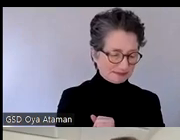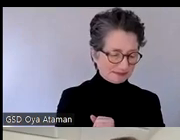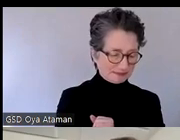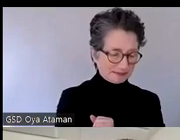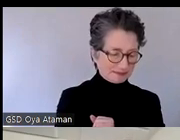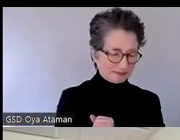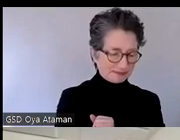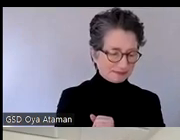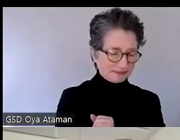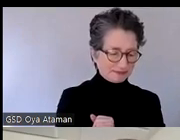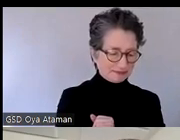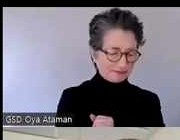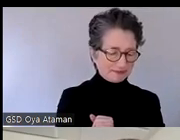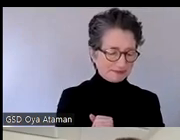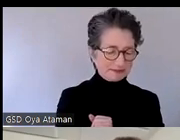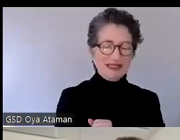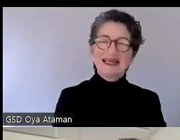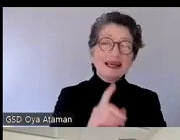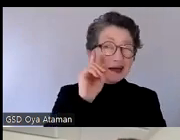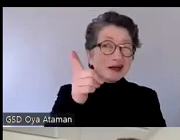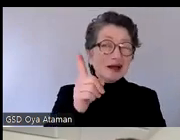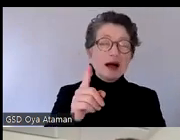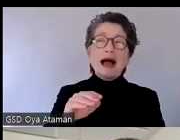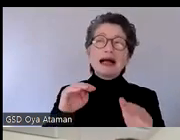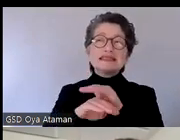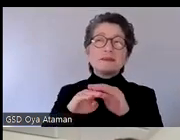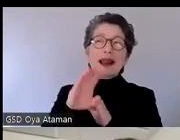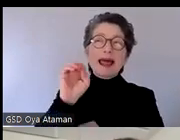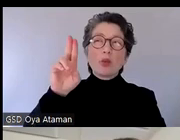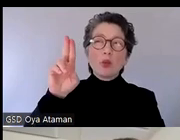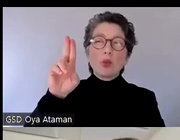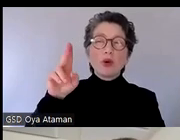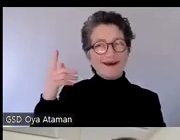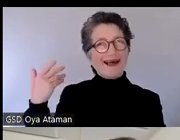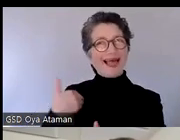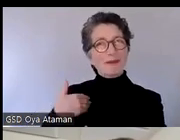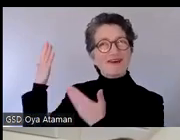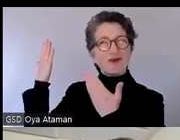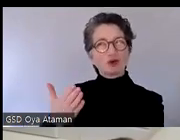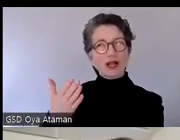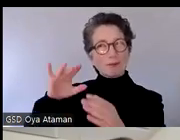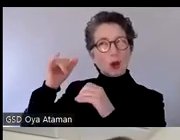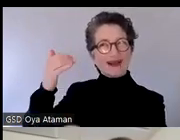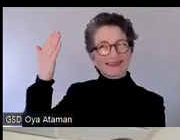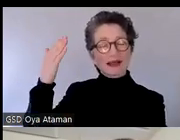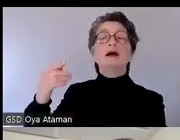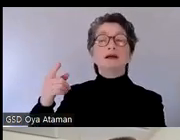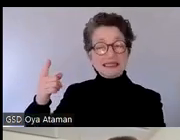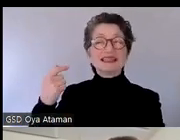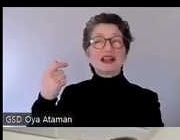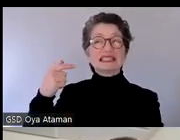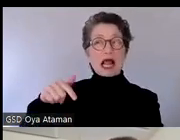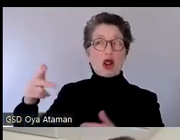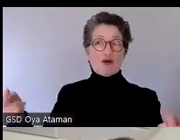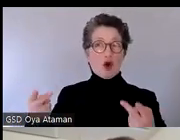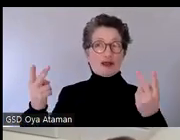eben Accessible EU, was wir ja gerade vorgestellt bekommen haben, uns finanziell sehr fördert, diese Veranstaltungen